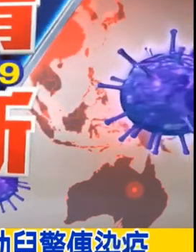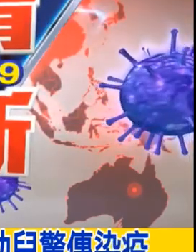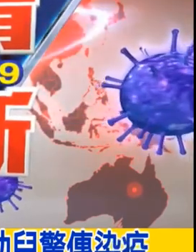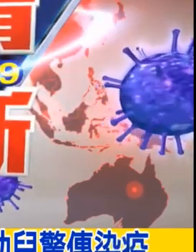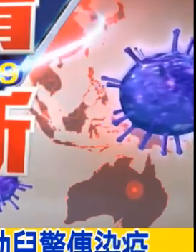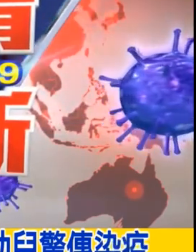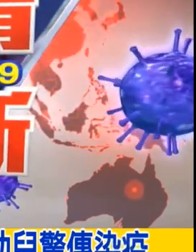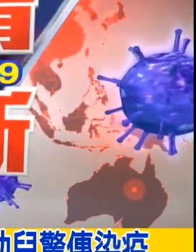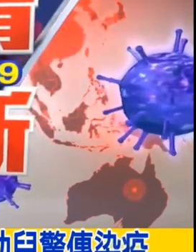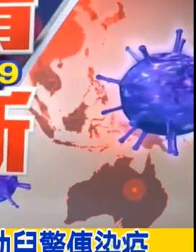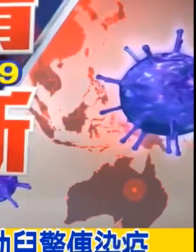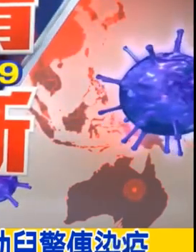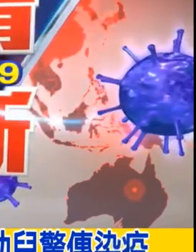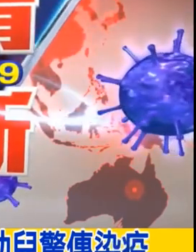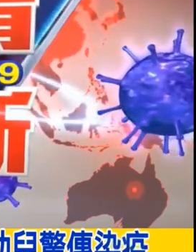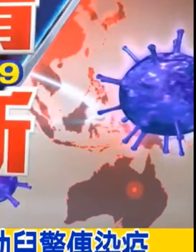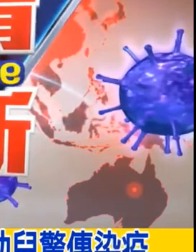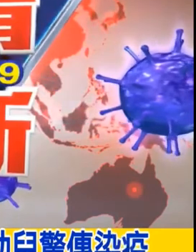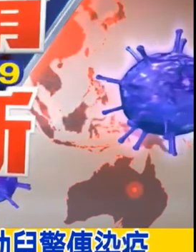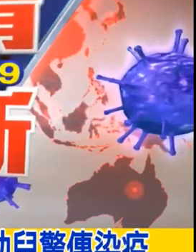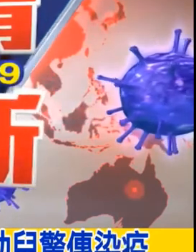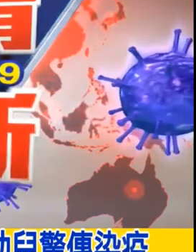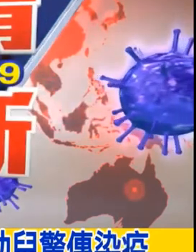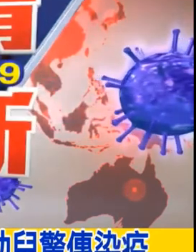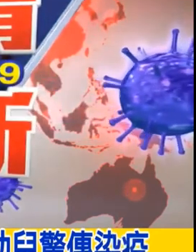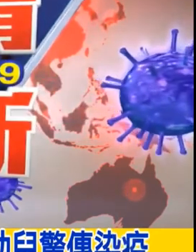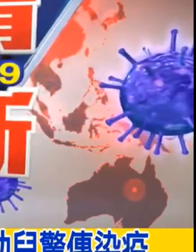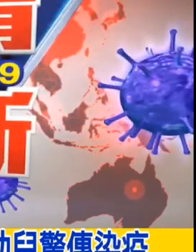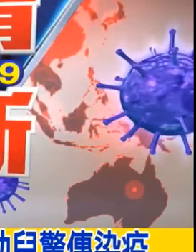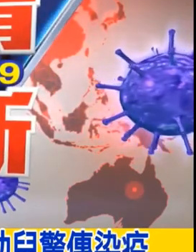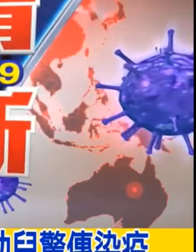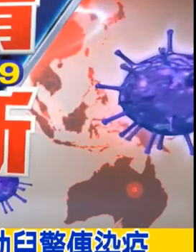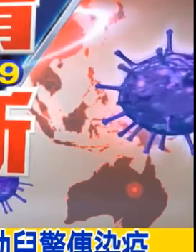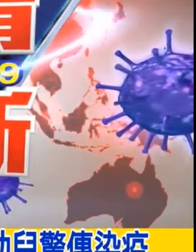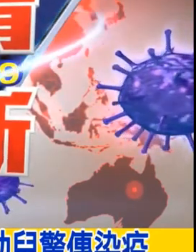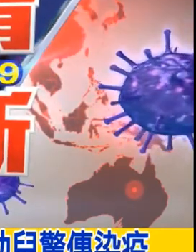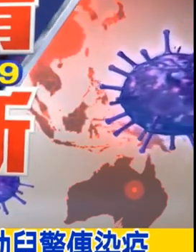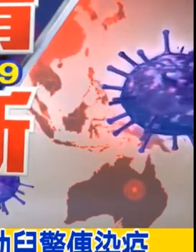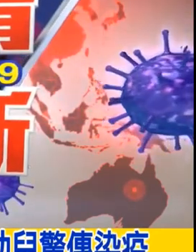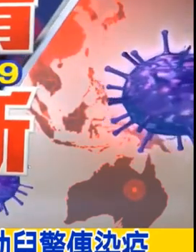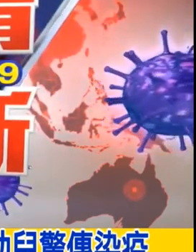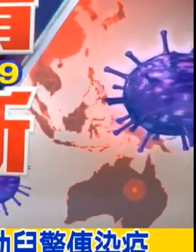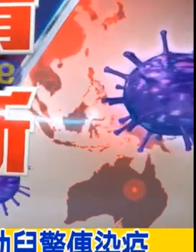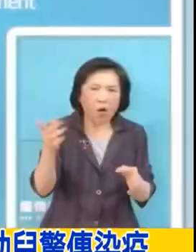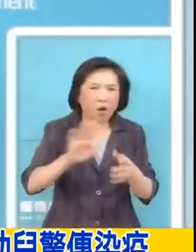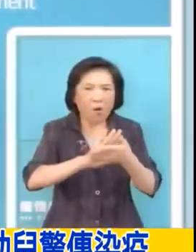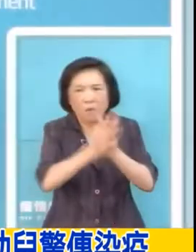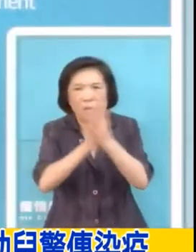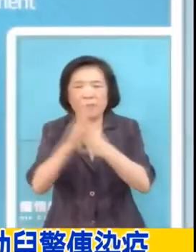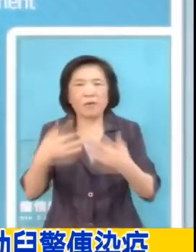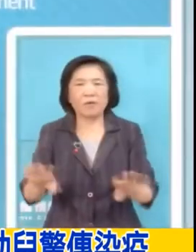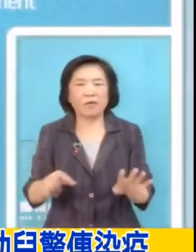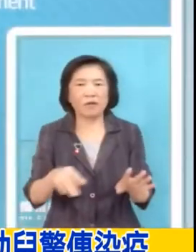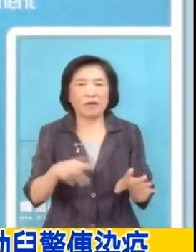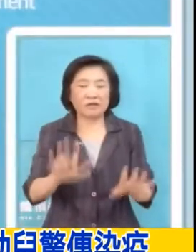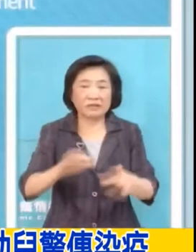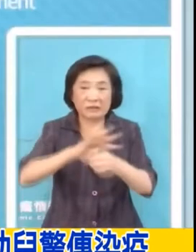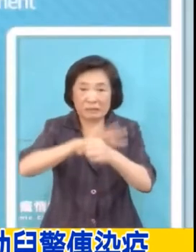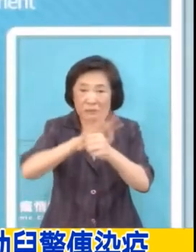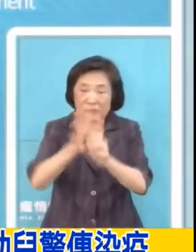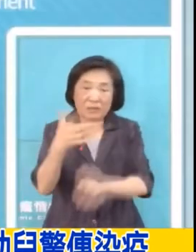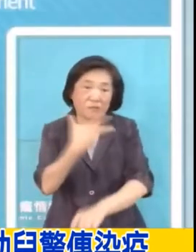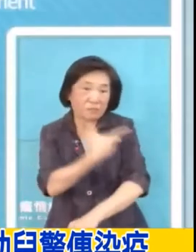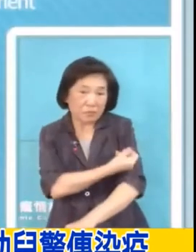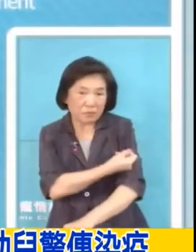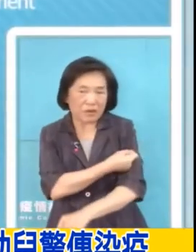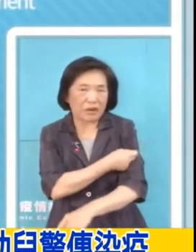老师，但对于教育来说，其实这面临到相当大的威胁。台北市这边有没有什么因应做法，我们带你来掌握。 特别是在疫苗覆盖率不足